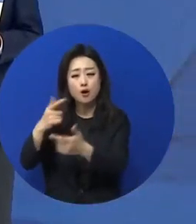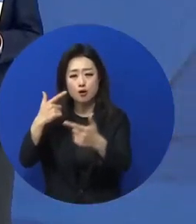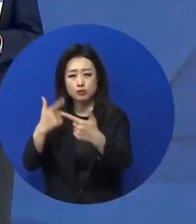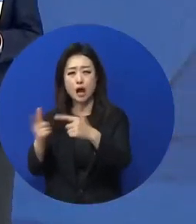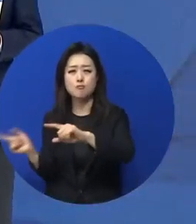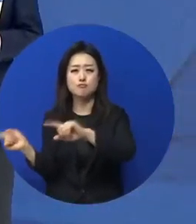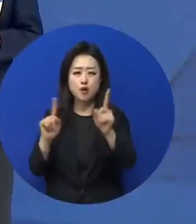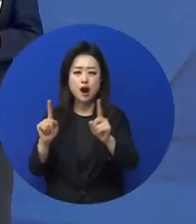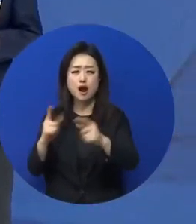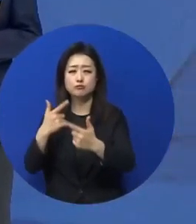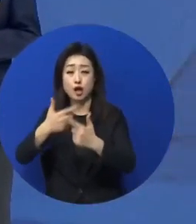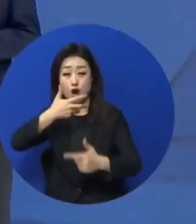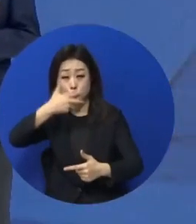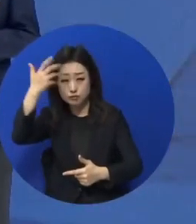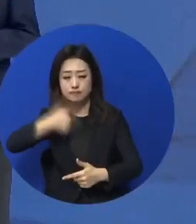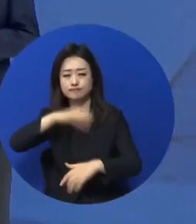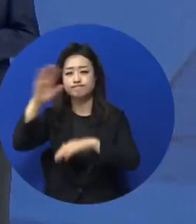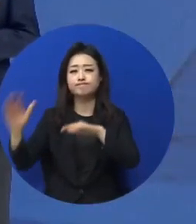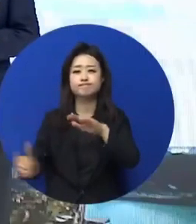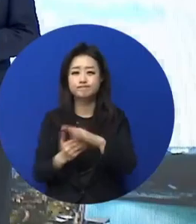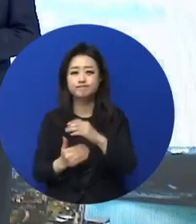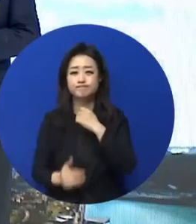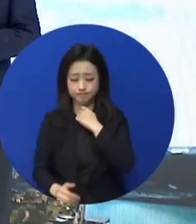부활 반드시 실현하겠습니다.